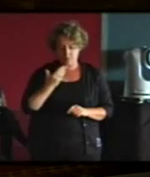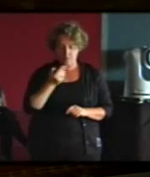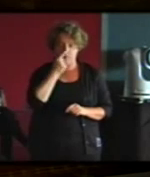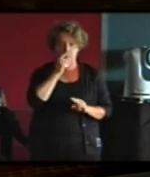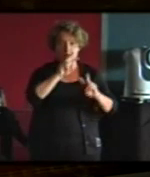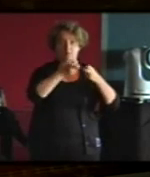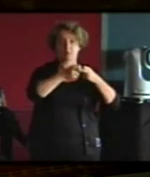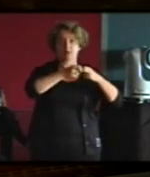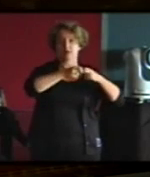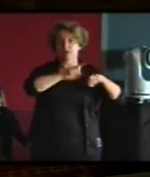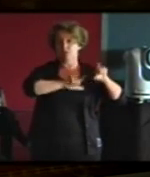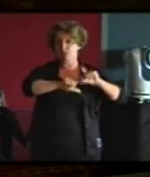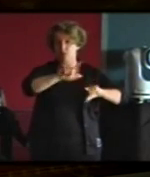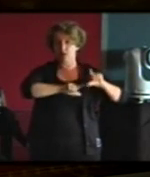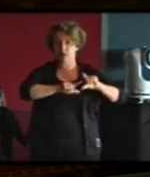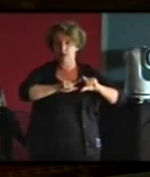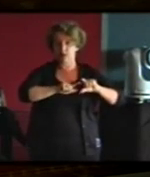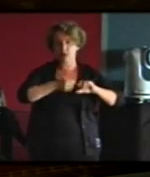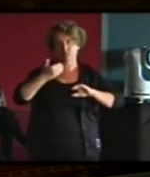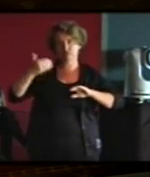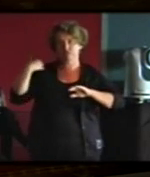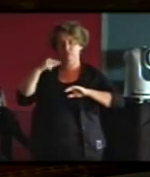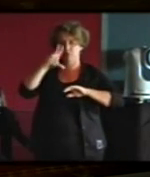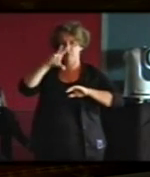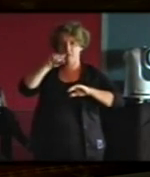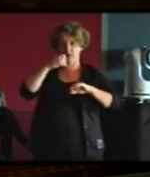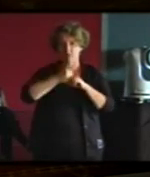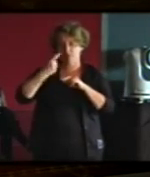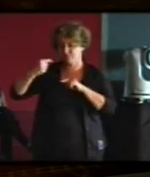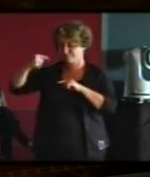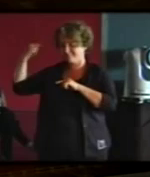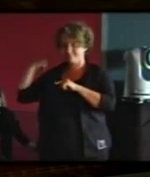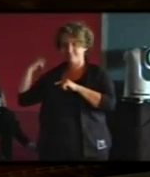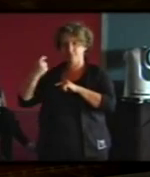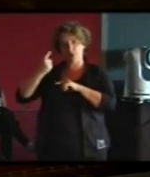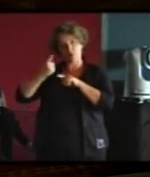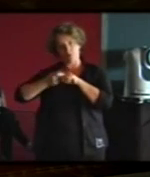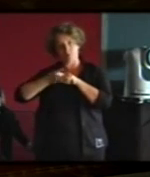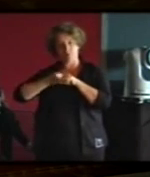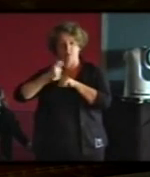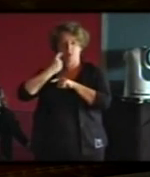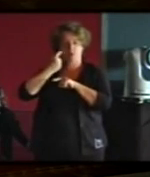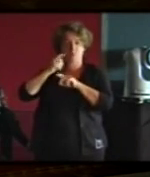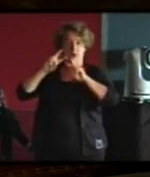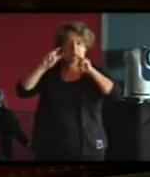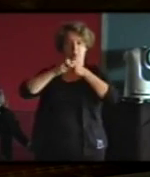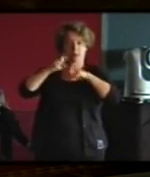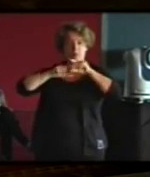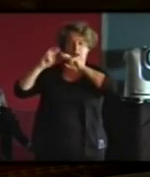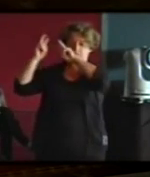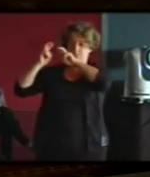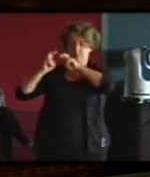loyers au cours des 30 dernières années, tendanciellement, ils baissent. C'est-à-dire que le loyer prime à Paris, qui